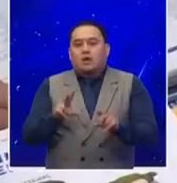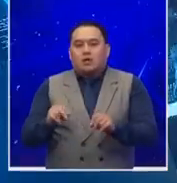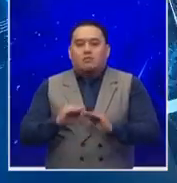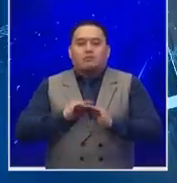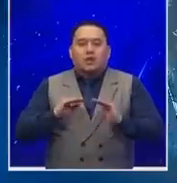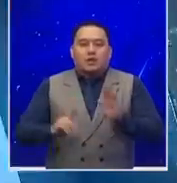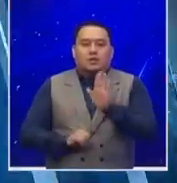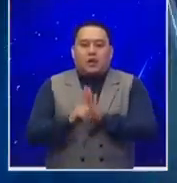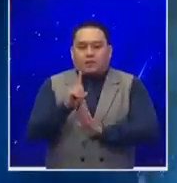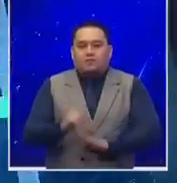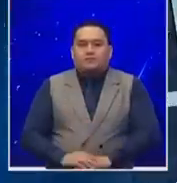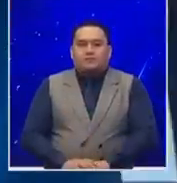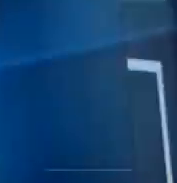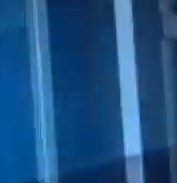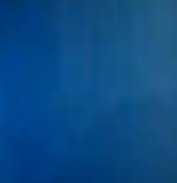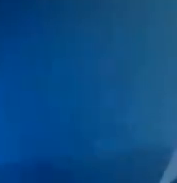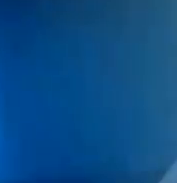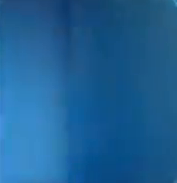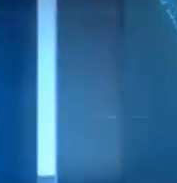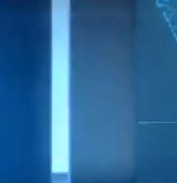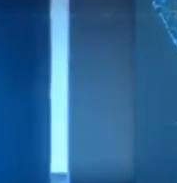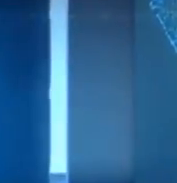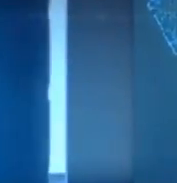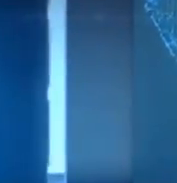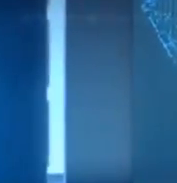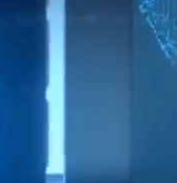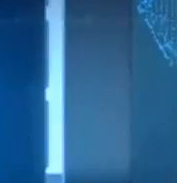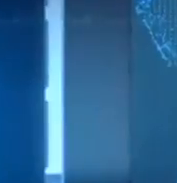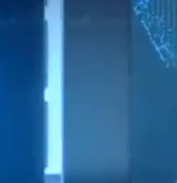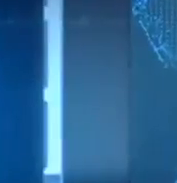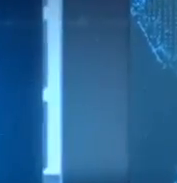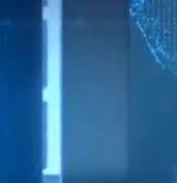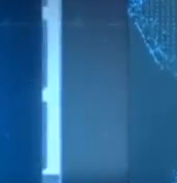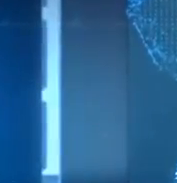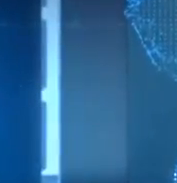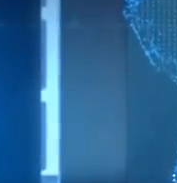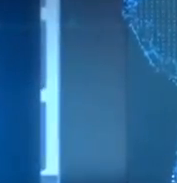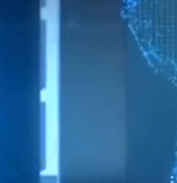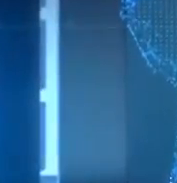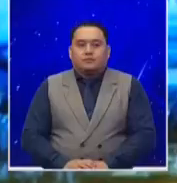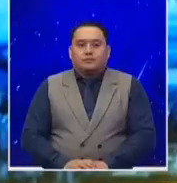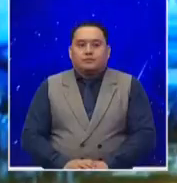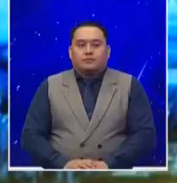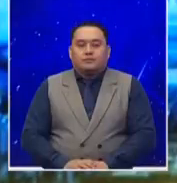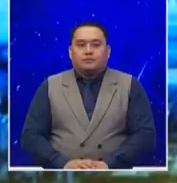балада. Мирет Қыдырбайқызы, Жансая Бектұрман, Ерлан Азанбай, Жетісу телеарнасы.